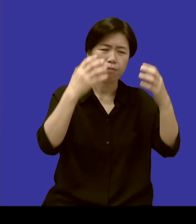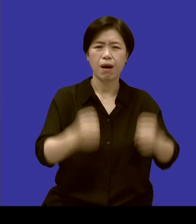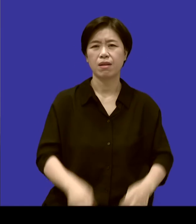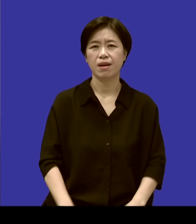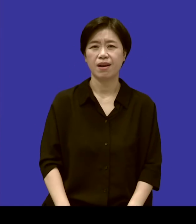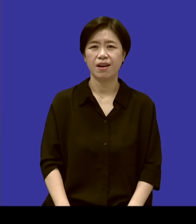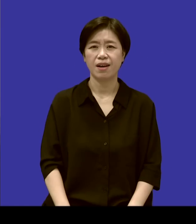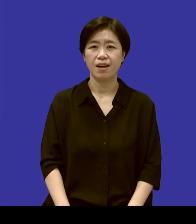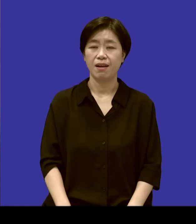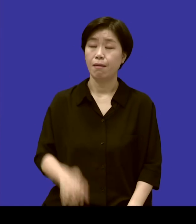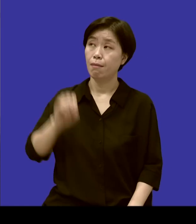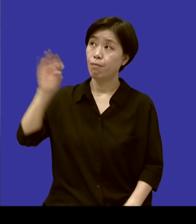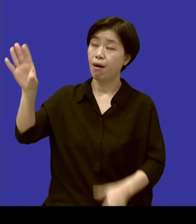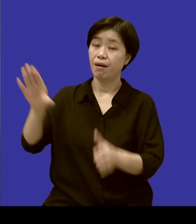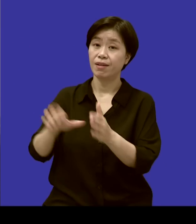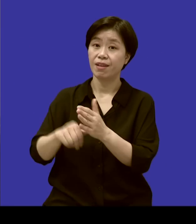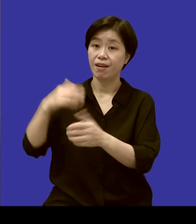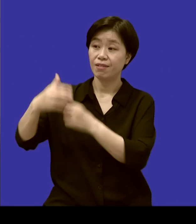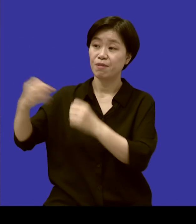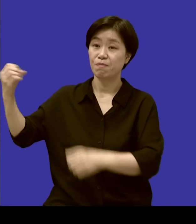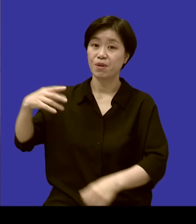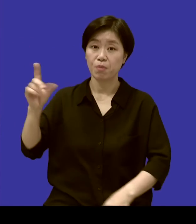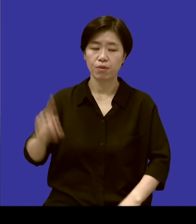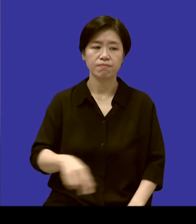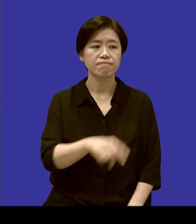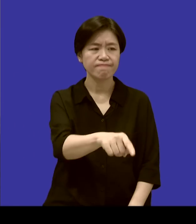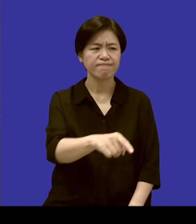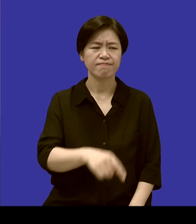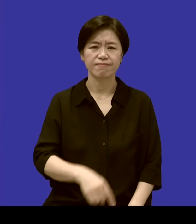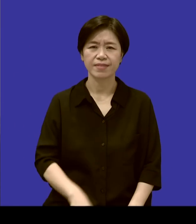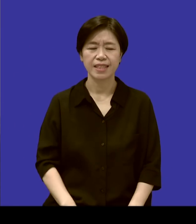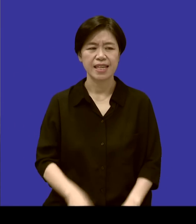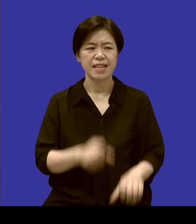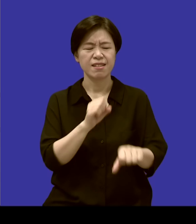강팍했어. 그런 음성을 또 주시고 그래서